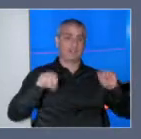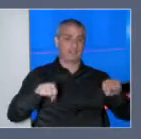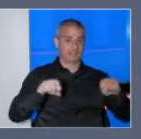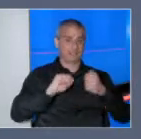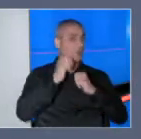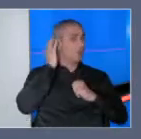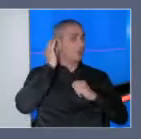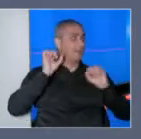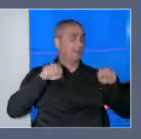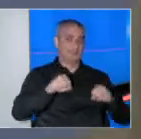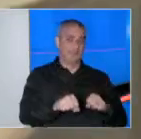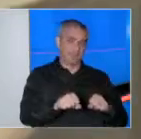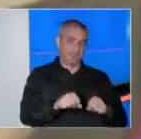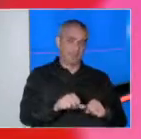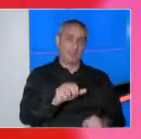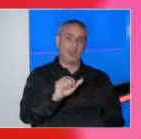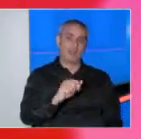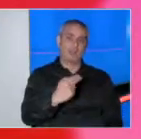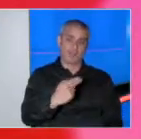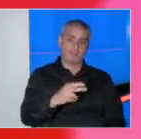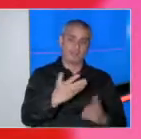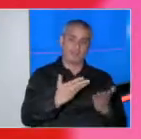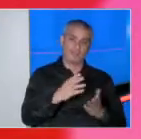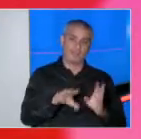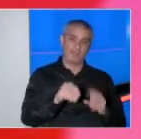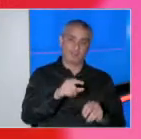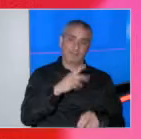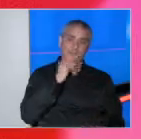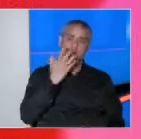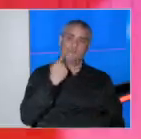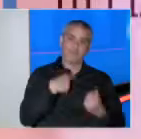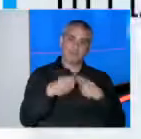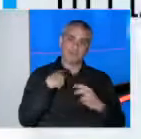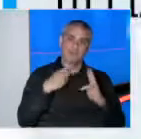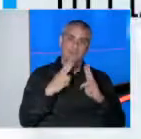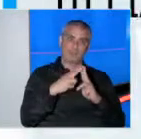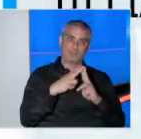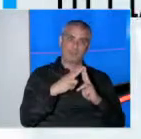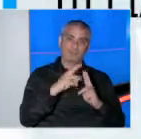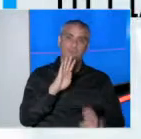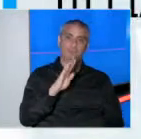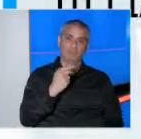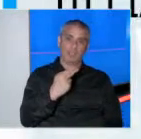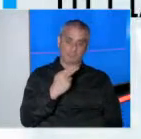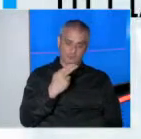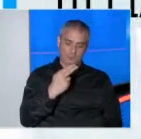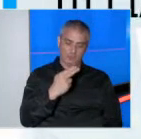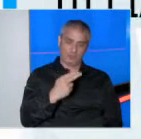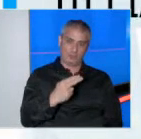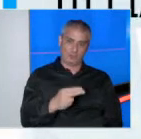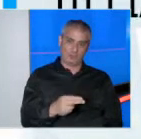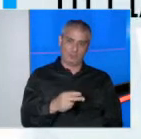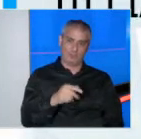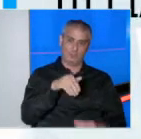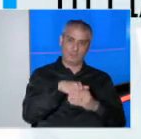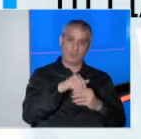או נשיאה. אורן אלמן התייחס לבחירות הללו וכתב, לפני כמה שנים פגשתי את בוז'י הרצוג, המועמד,